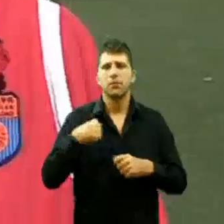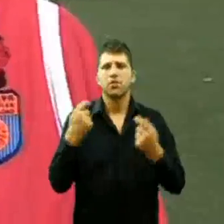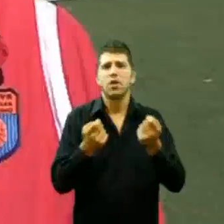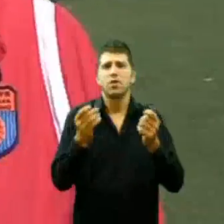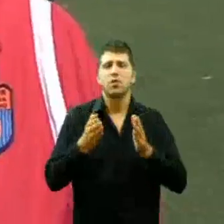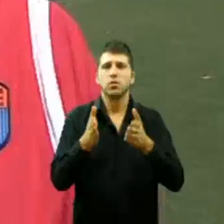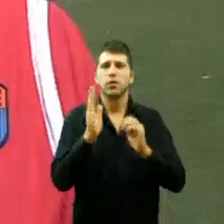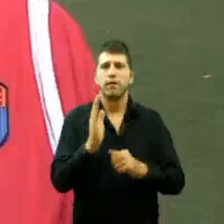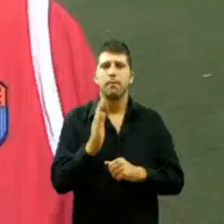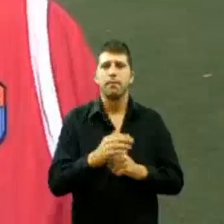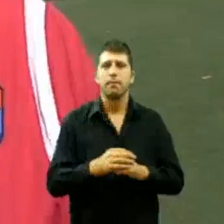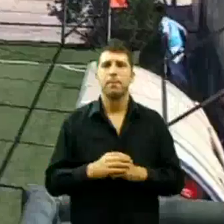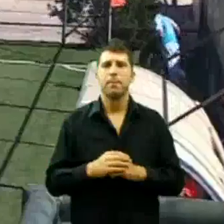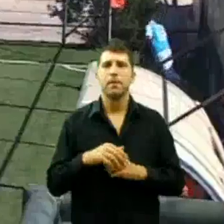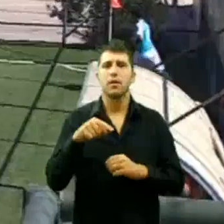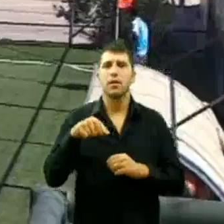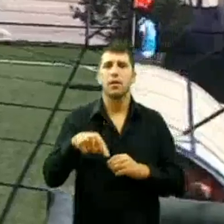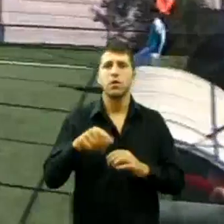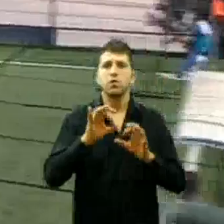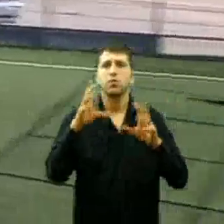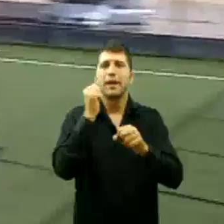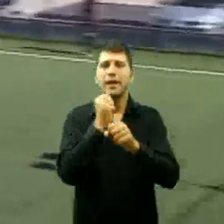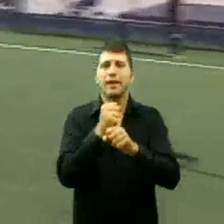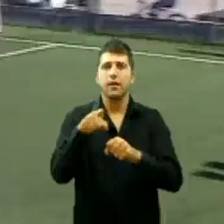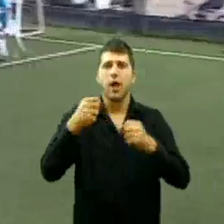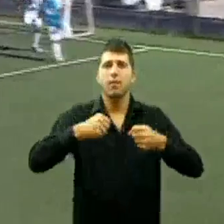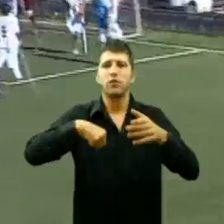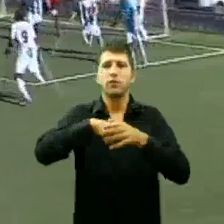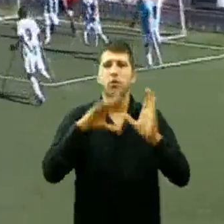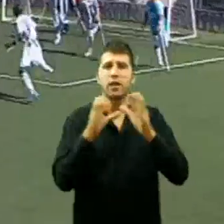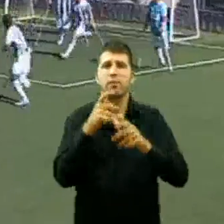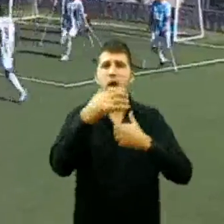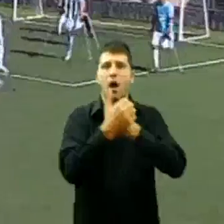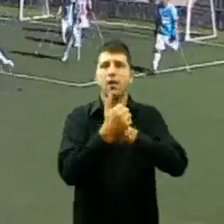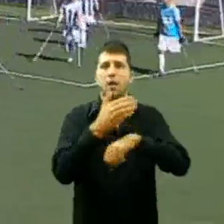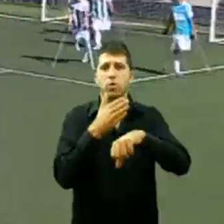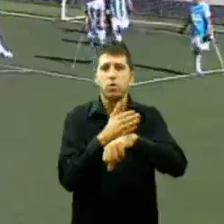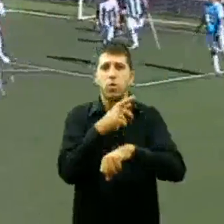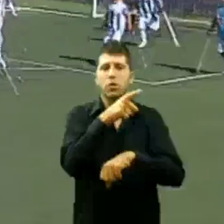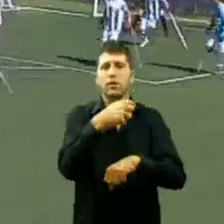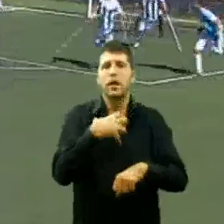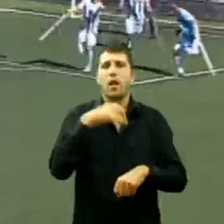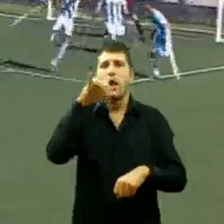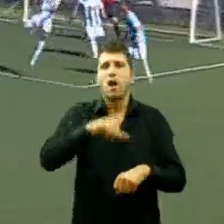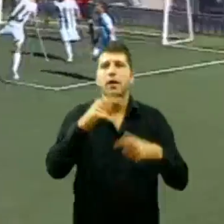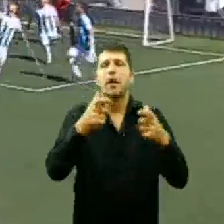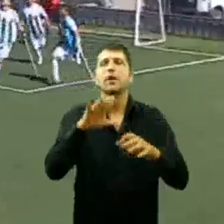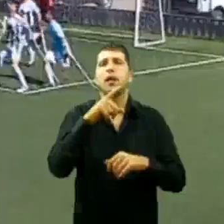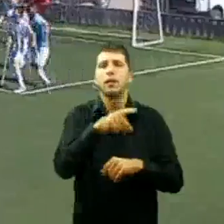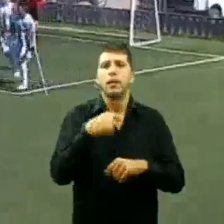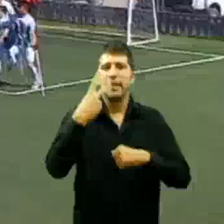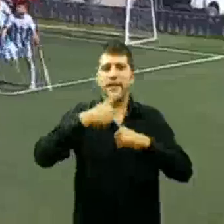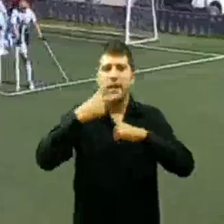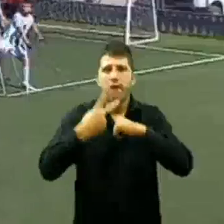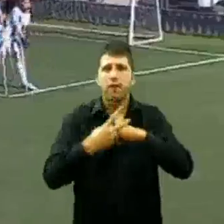Yani Süper Lig'de gerçekten amatör futbol takımı içerisinde Antalya hak ettiği yerde değil. İki haftadır iyi oynuyoruz, kaybediyoruz.